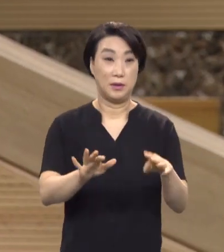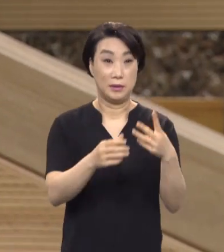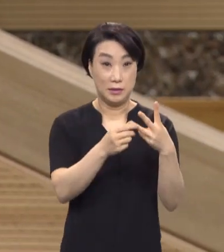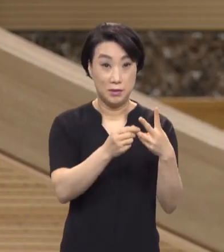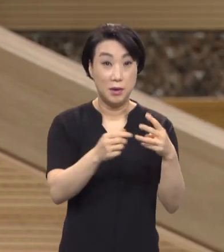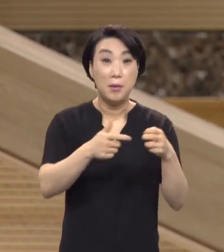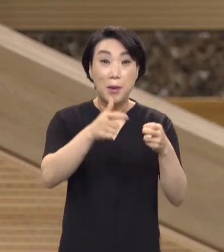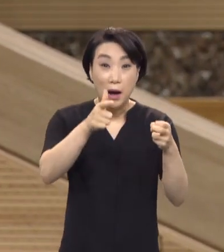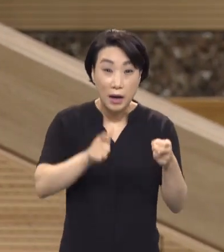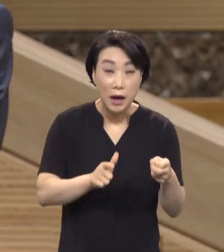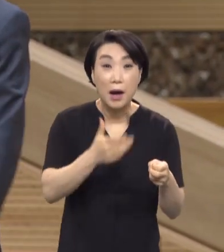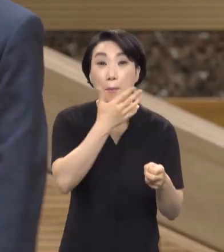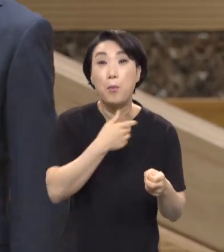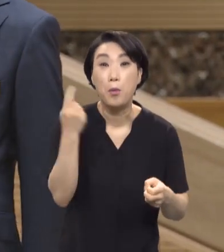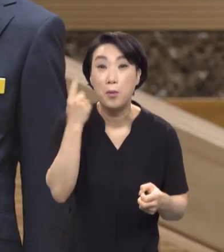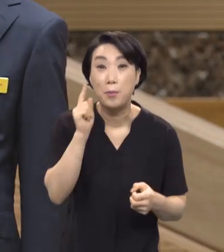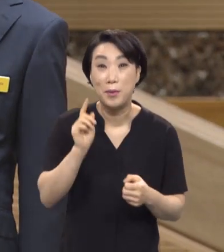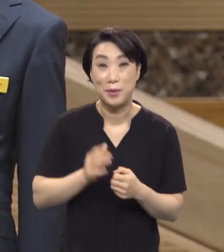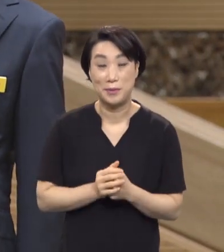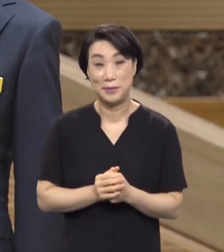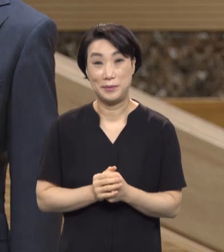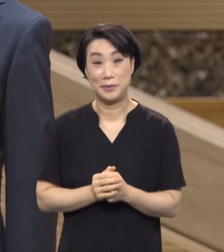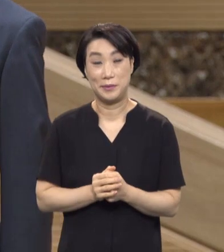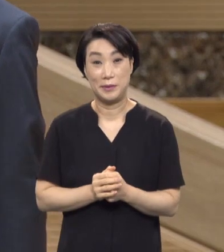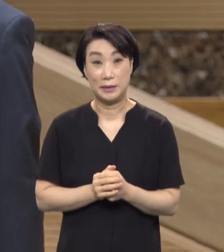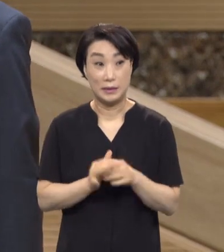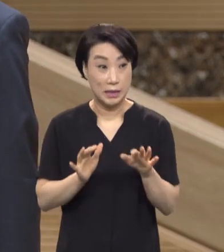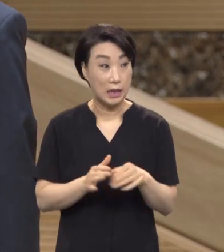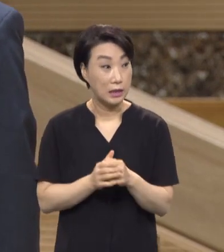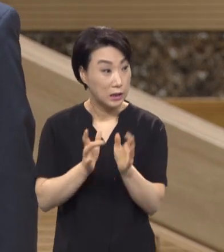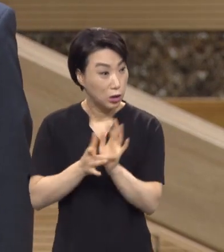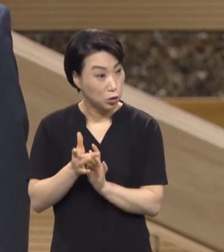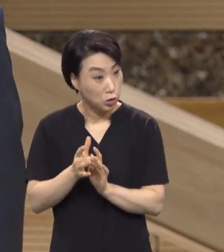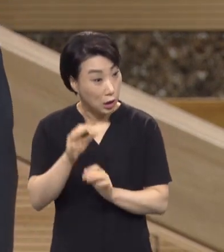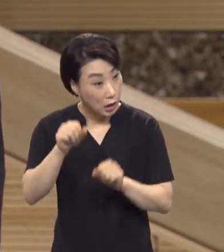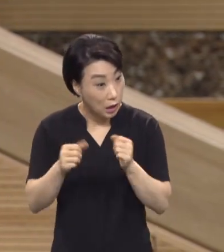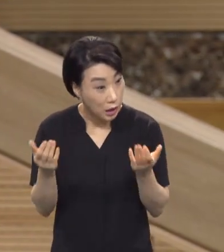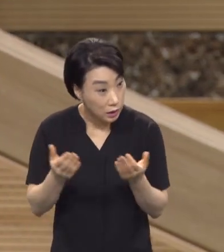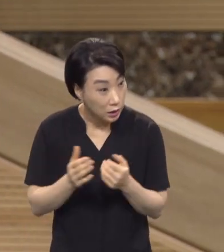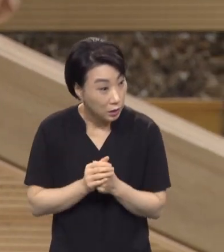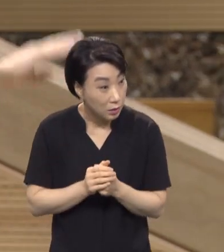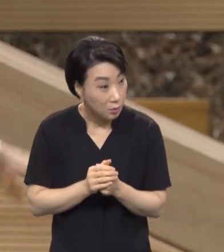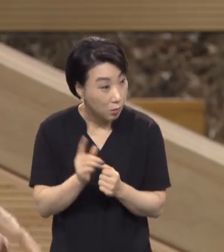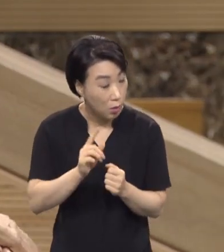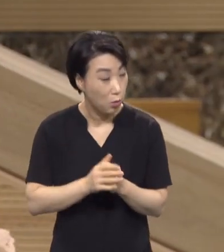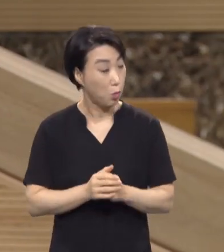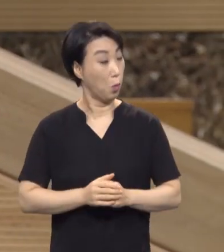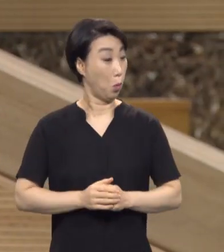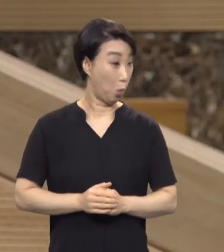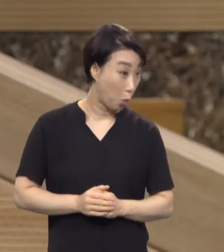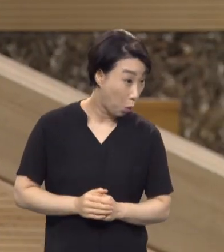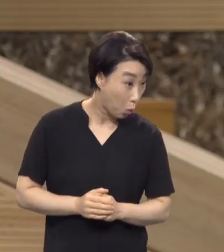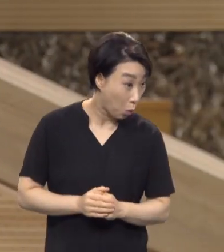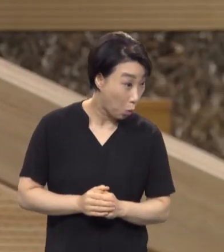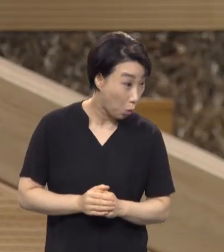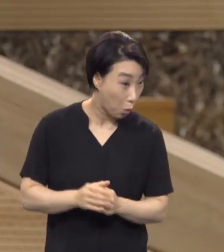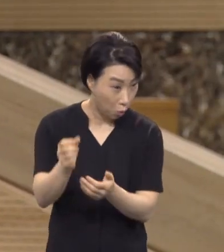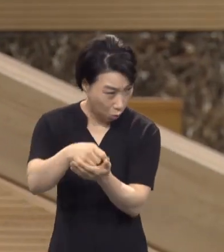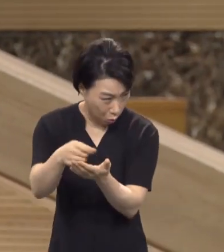마가복음 역시 밖에서 예수님이 하신 일들을 쭉